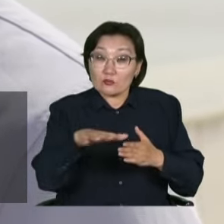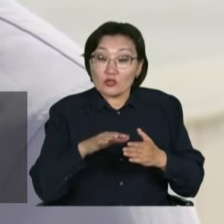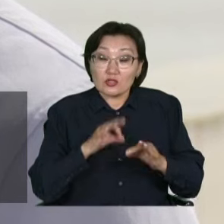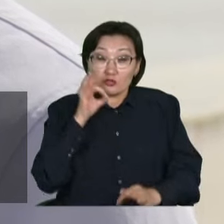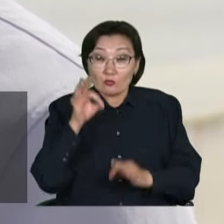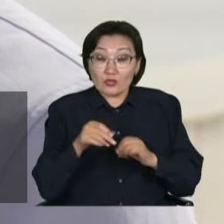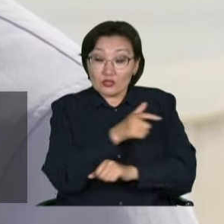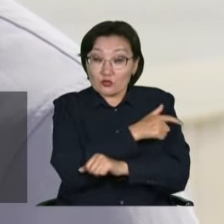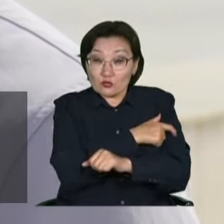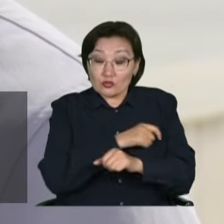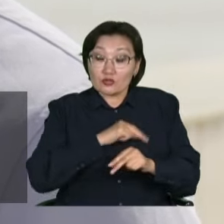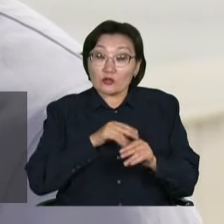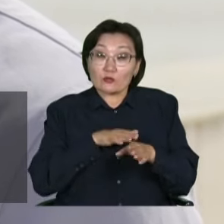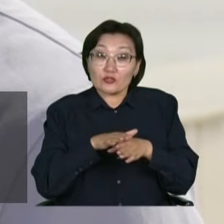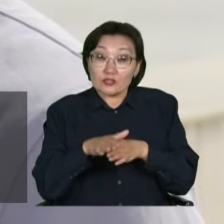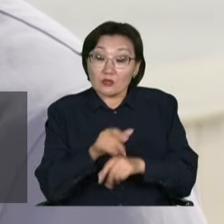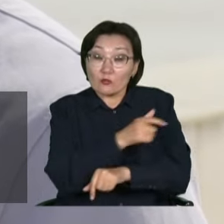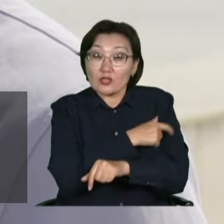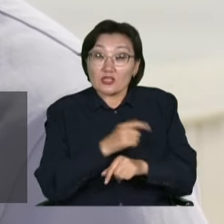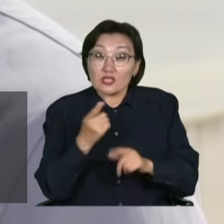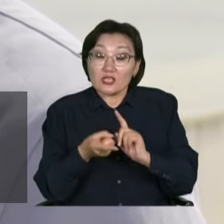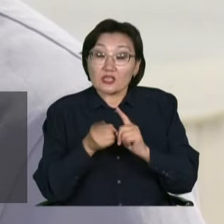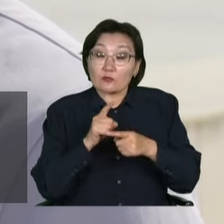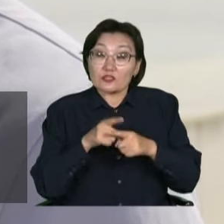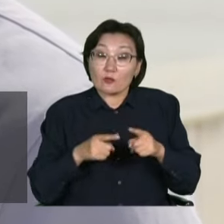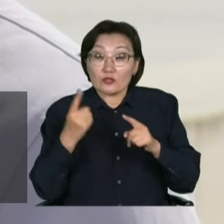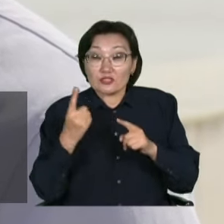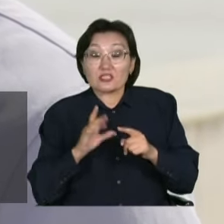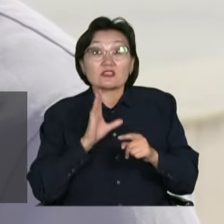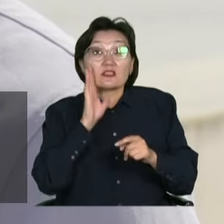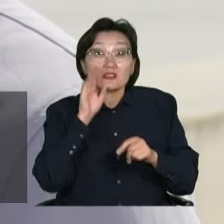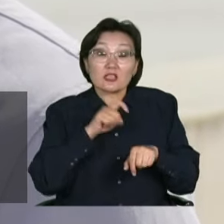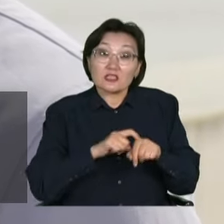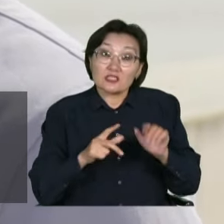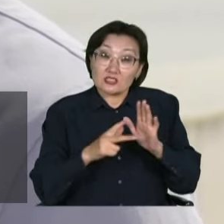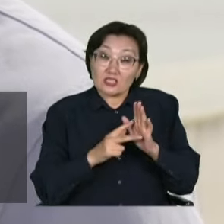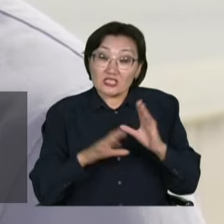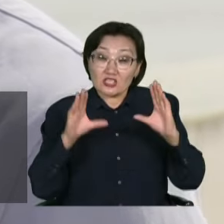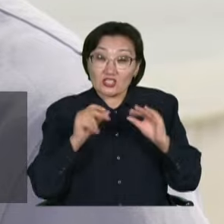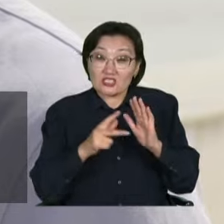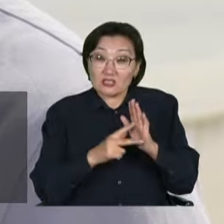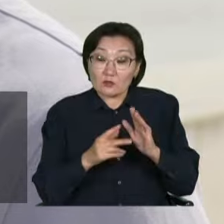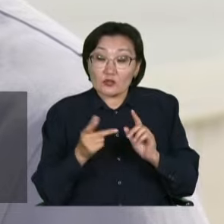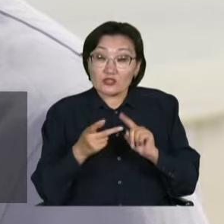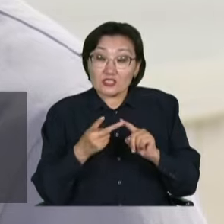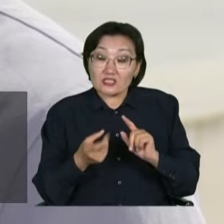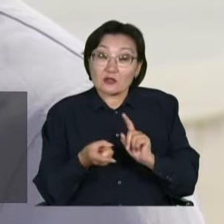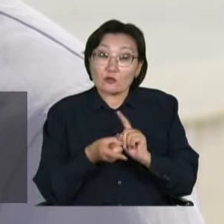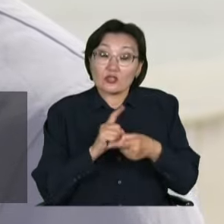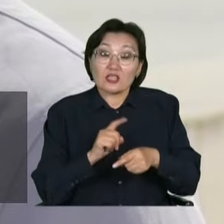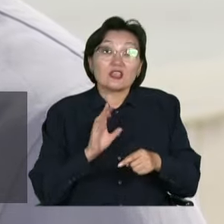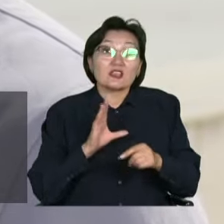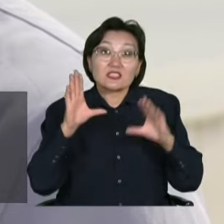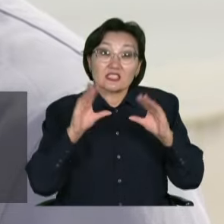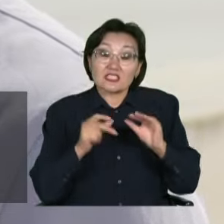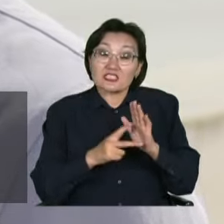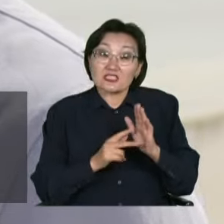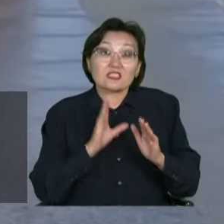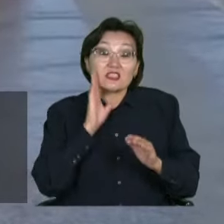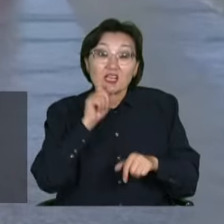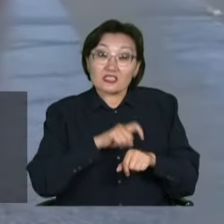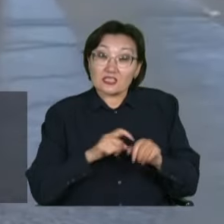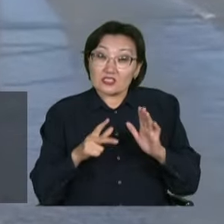бойы кезекшіліктер атқарылды. Кезекшілік екі ауысымға бөлінген. Біріншісі таңғы 8-ден кешкі 8-ге дейін болса, екінші ауысым кешкі 8-ден таңғы 8-ге дейін